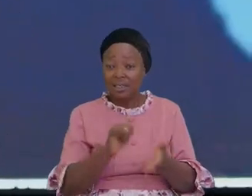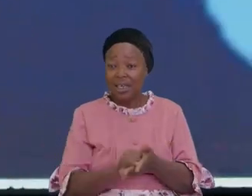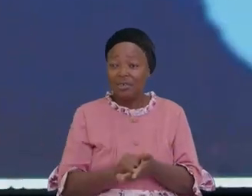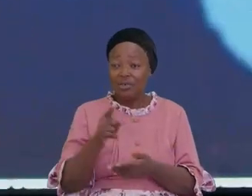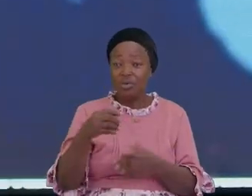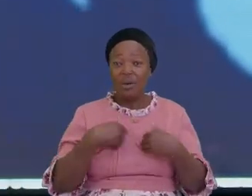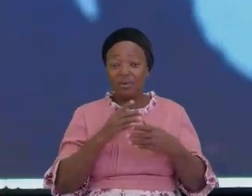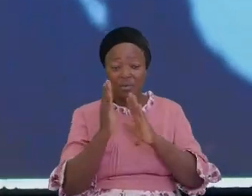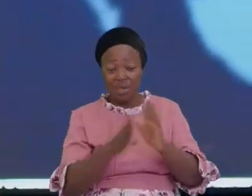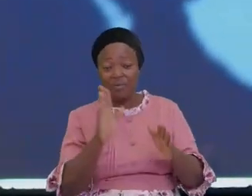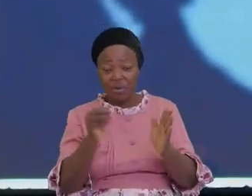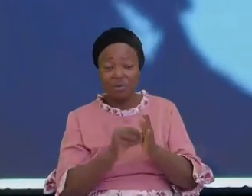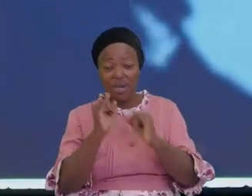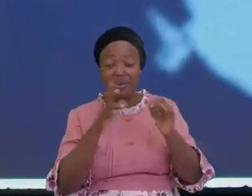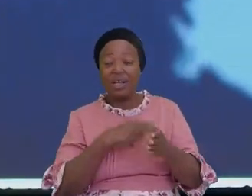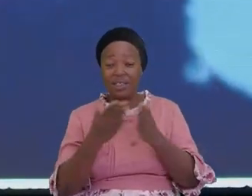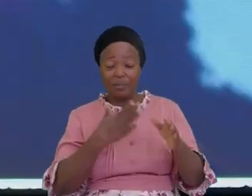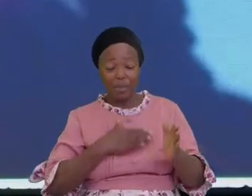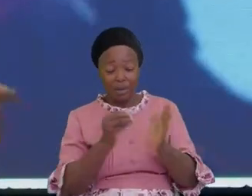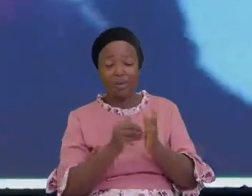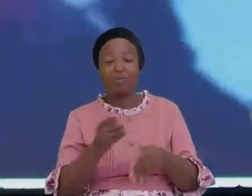J'ai dit, quand est-ce que ton mari va revenir?